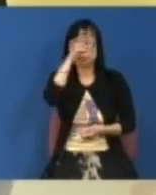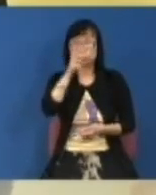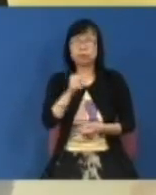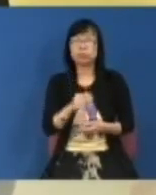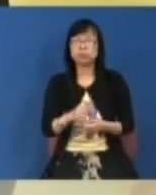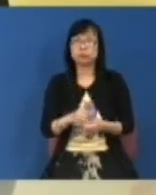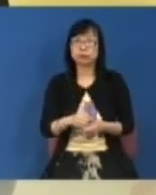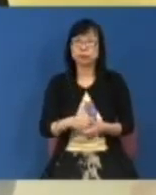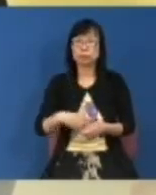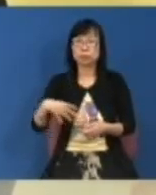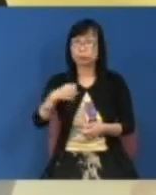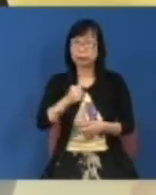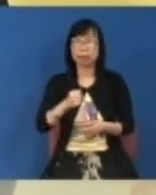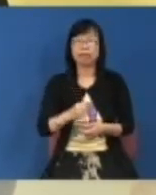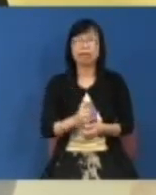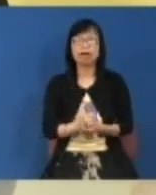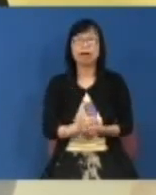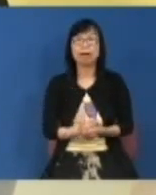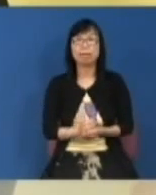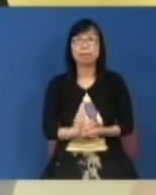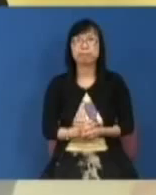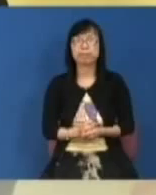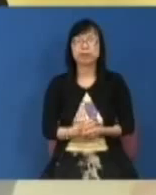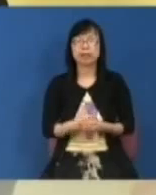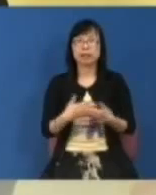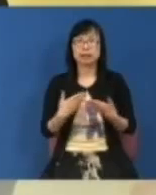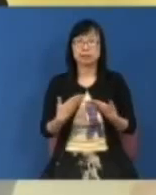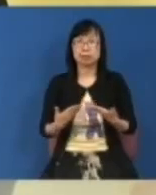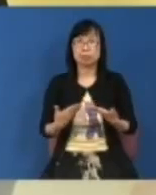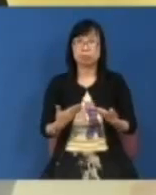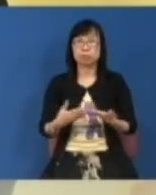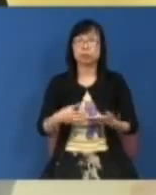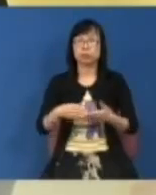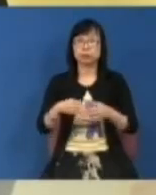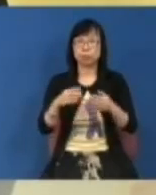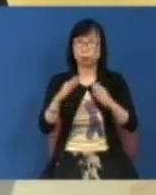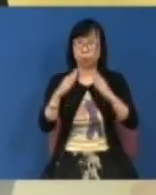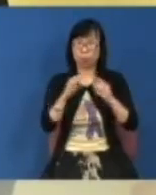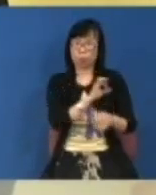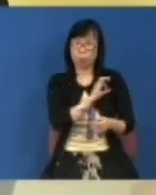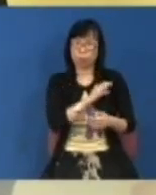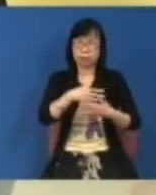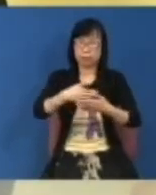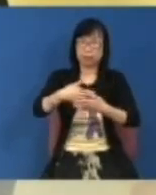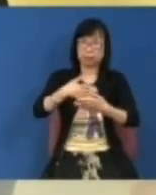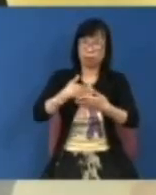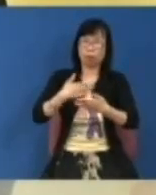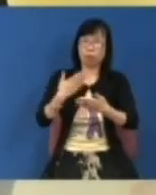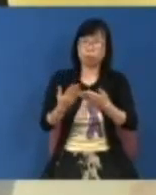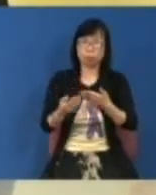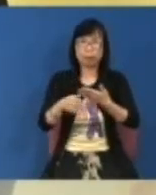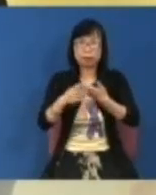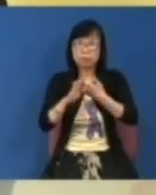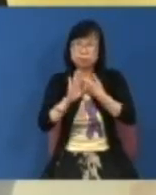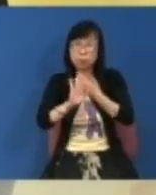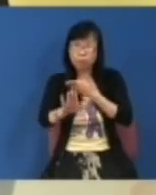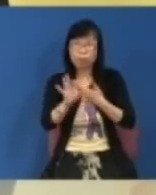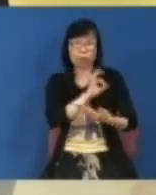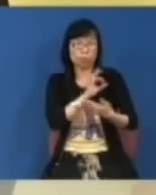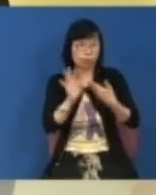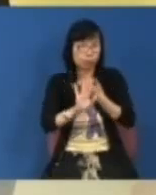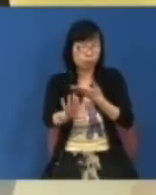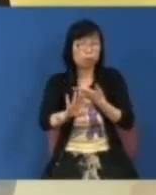議會裏面發生的，咁就議會外咧，而家就係話因為議會內，所以就延伸到議會外啦。所以因為議會內咁抗爭，議會外都